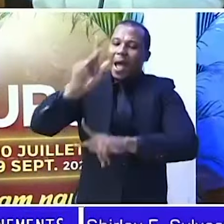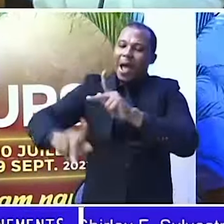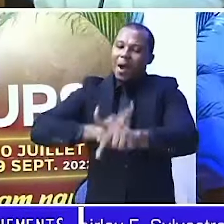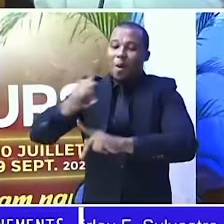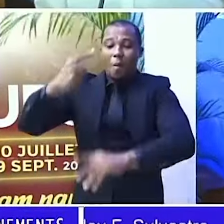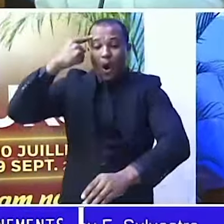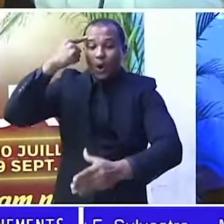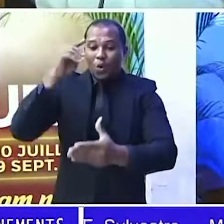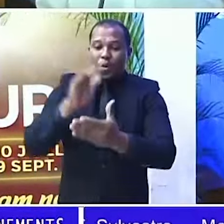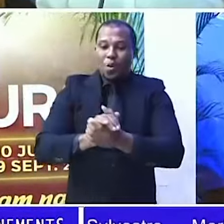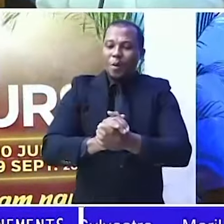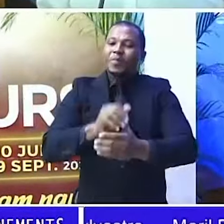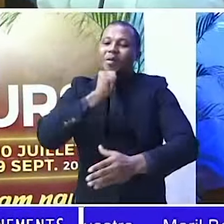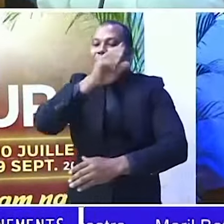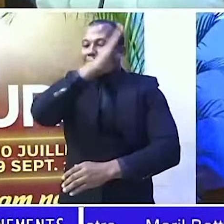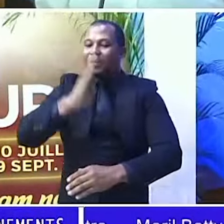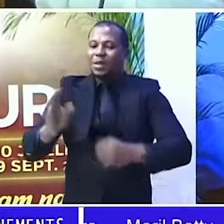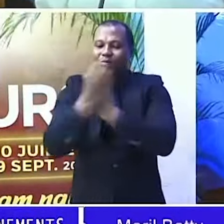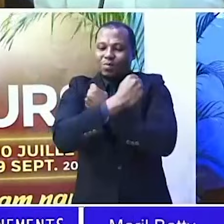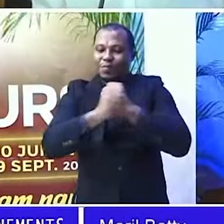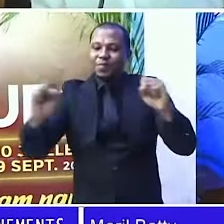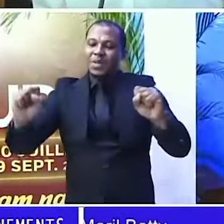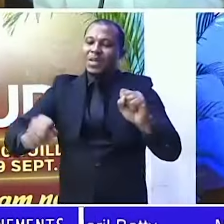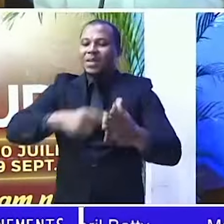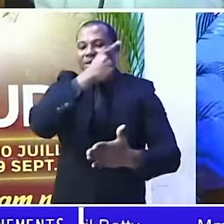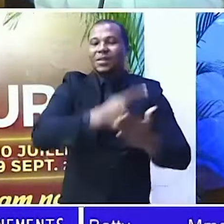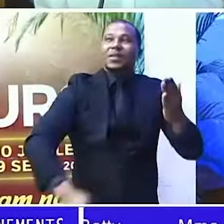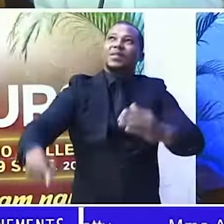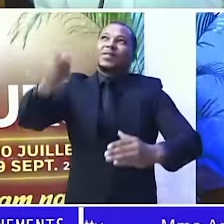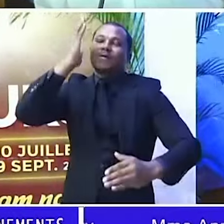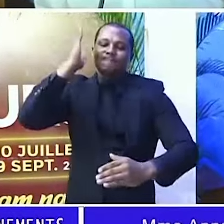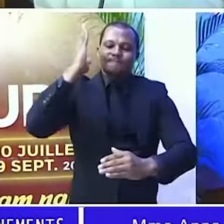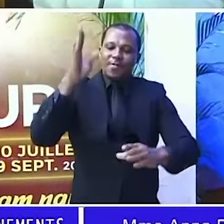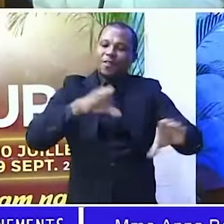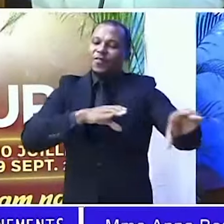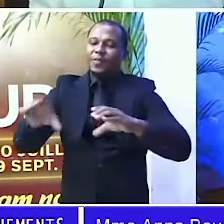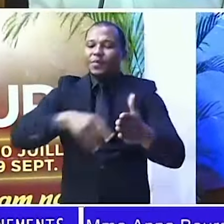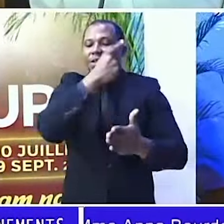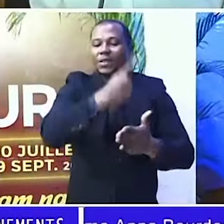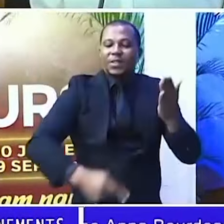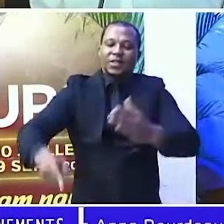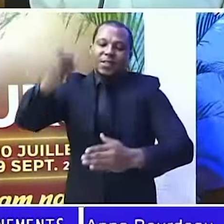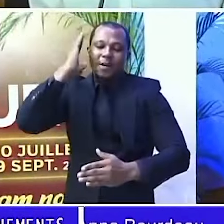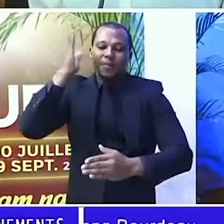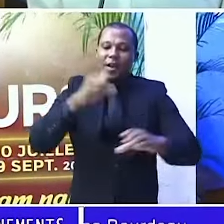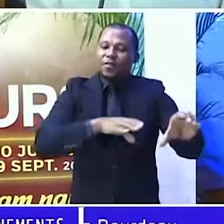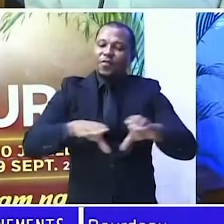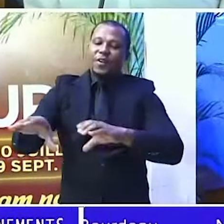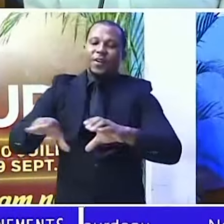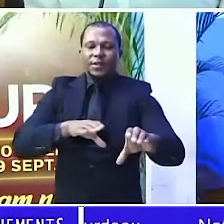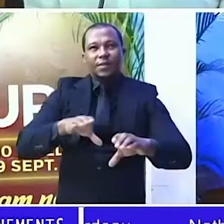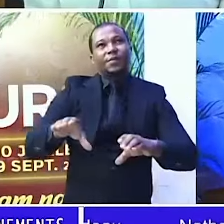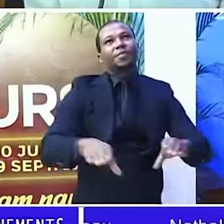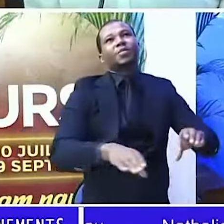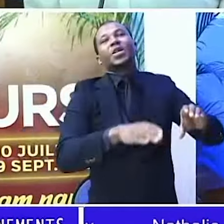croit, moi pas mes gens me sauver. Qui ça me t'a fait? Qui ça me t'a